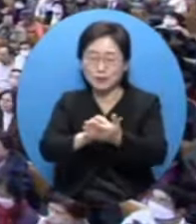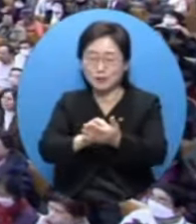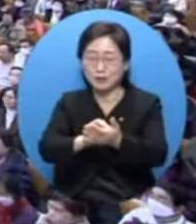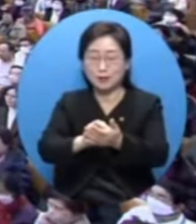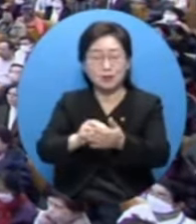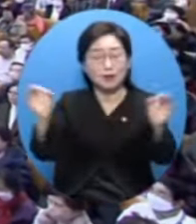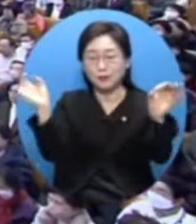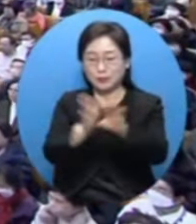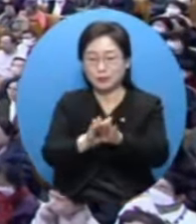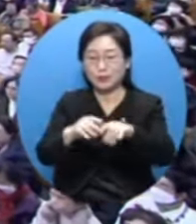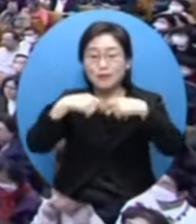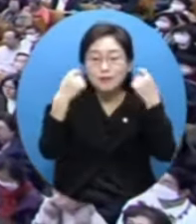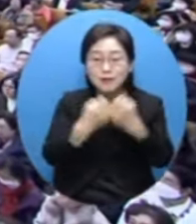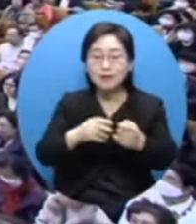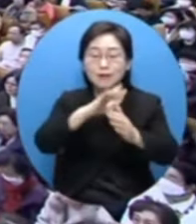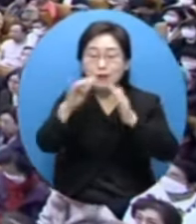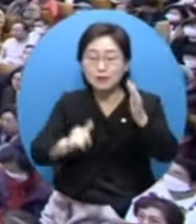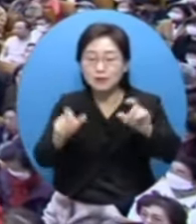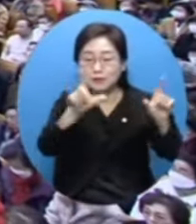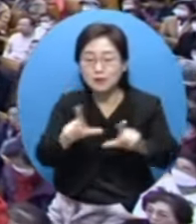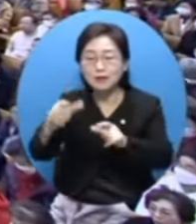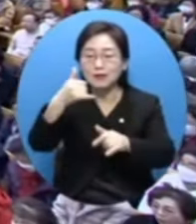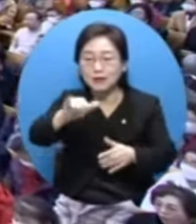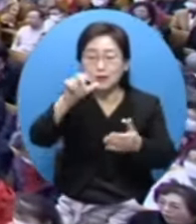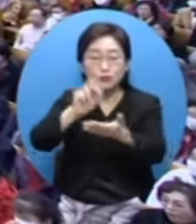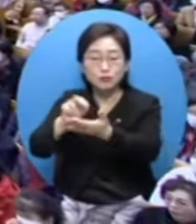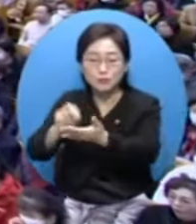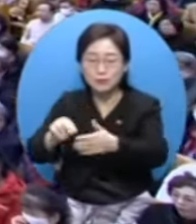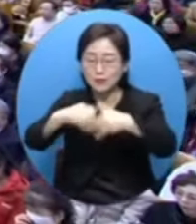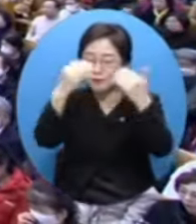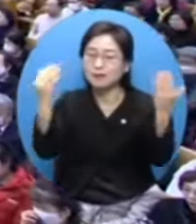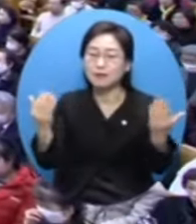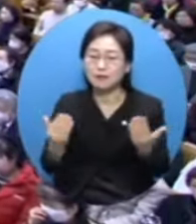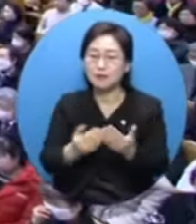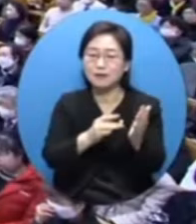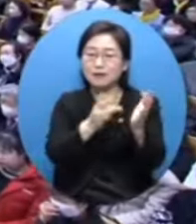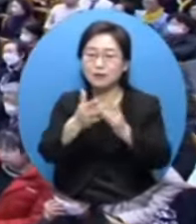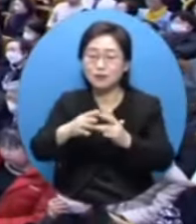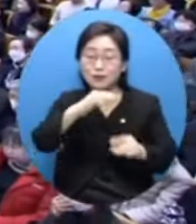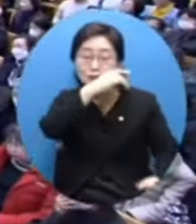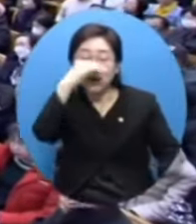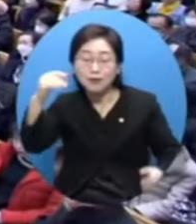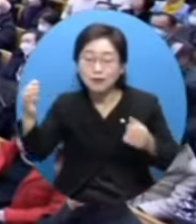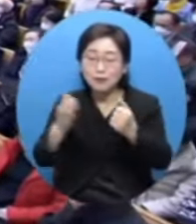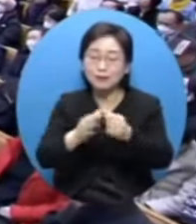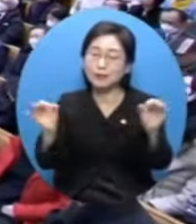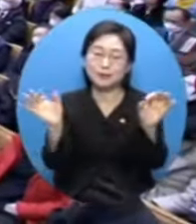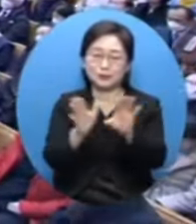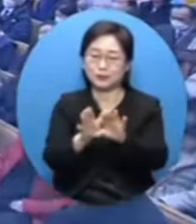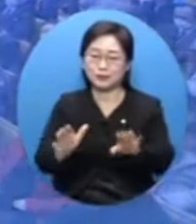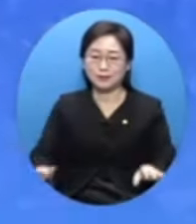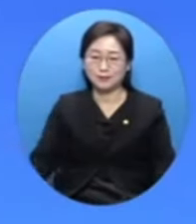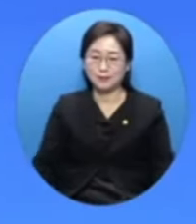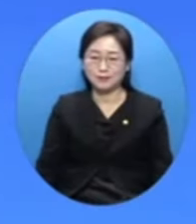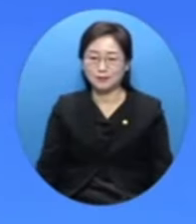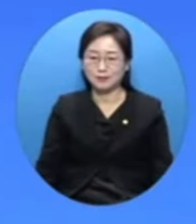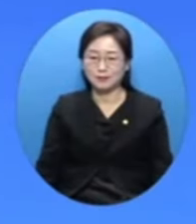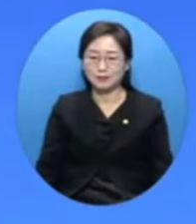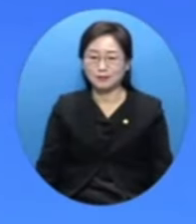것입니다. 개인의 문제, 가정의 문제, 생활의 문제, 자녀의 문제, 모든 문제라 예수님의 향기로 덮여져 버리게 되는 것입니다.